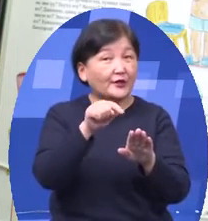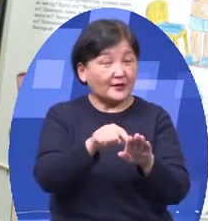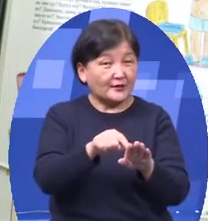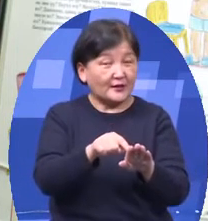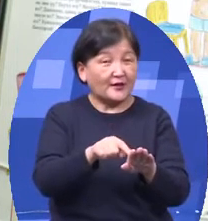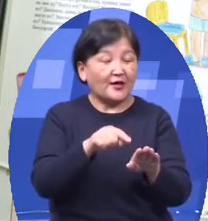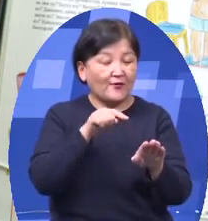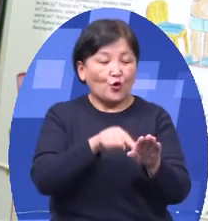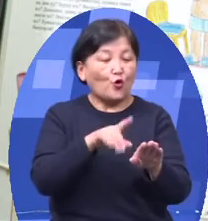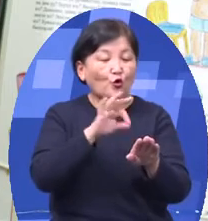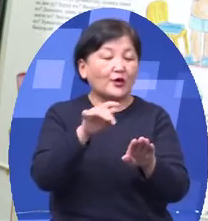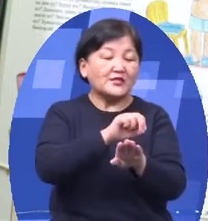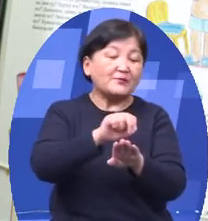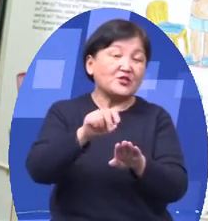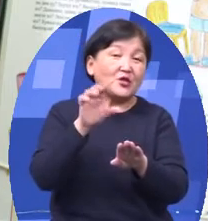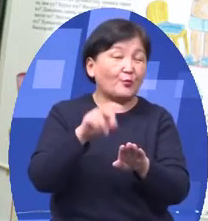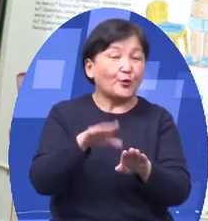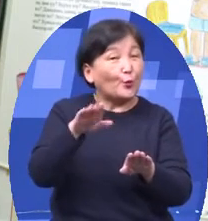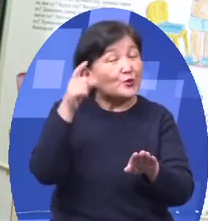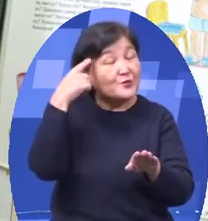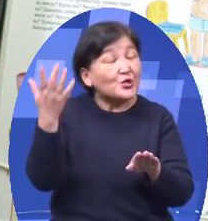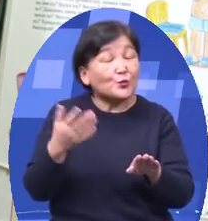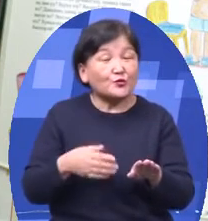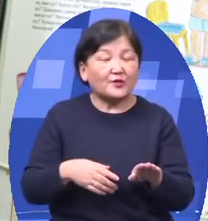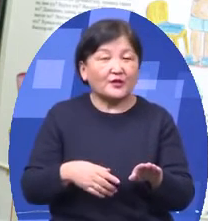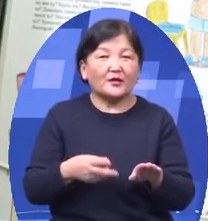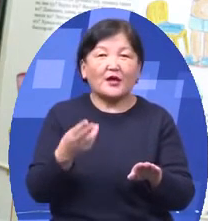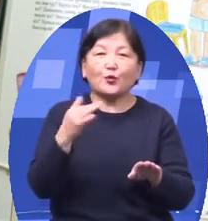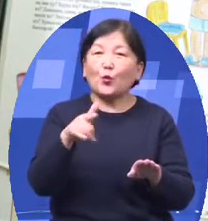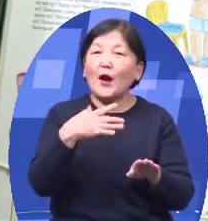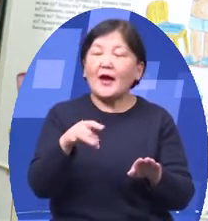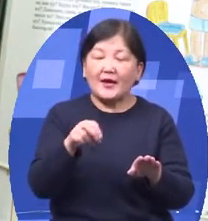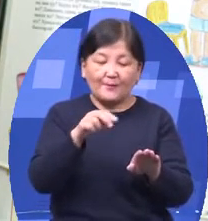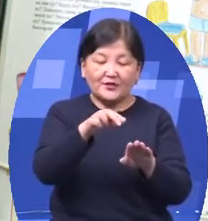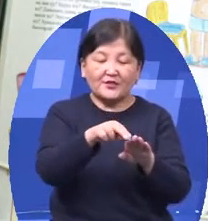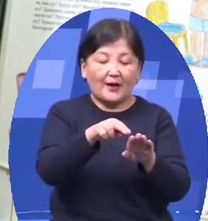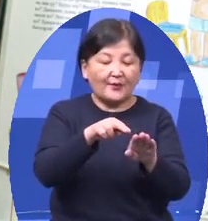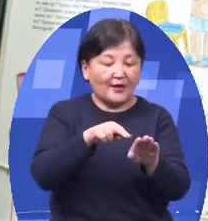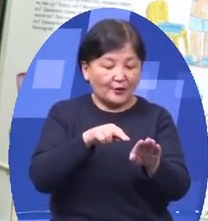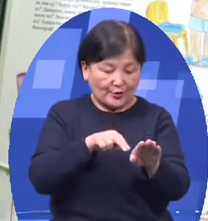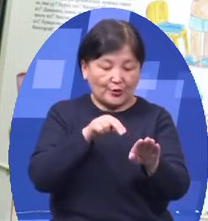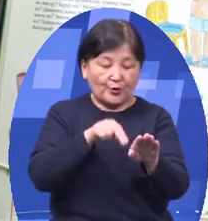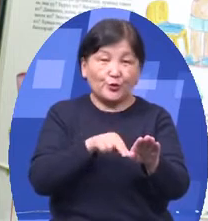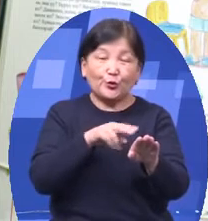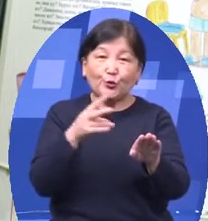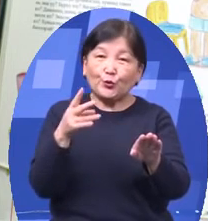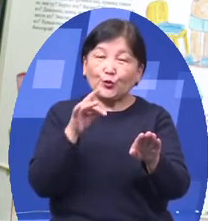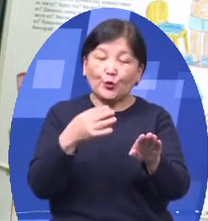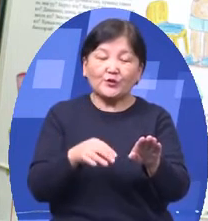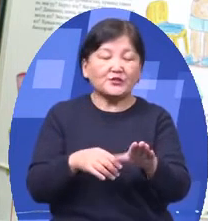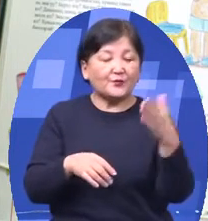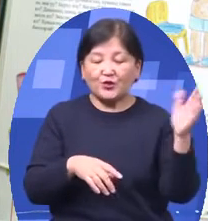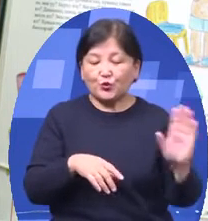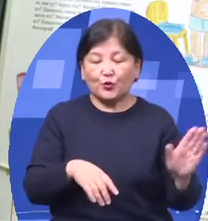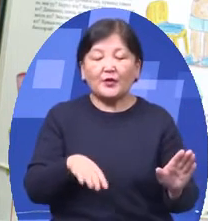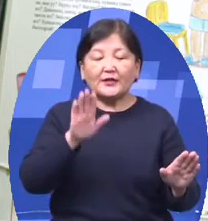бичвэл хүмүүс чиний номны дугаар гэдгийг мэдэхгүй шүү дээ. Харин дугаар бичихдээ хамгийн урттлын нүүр хуудсанд бичиж